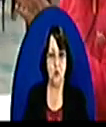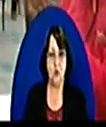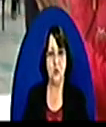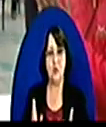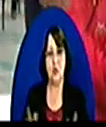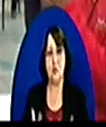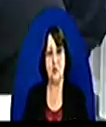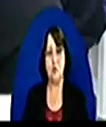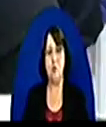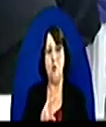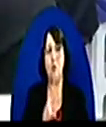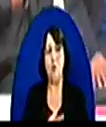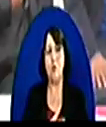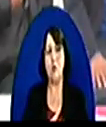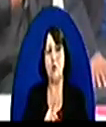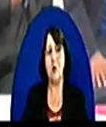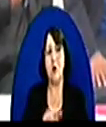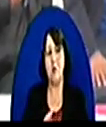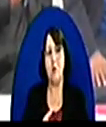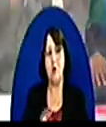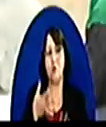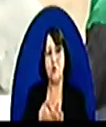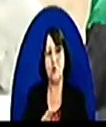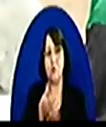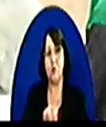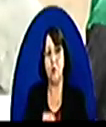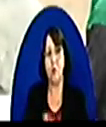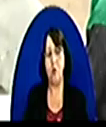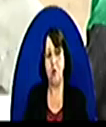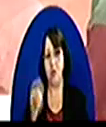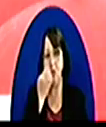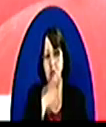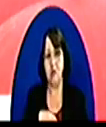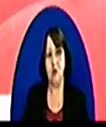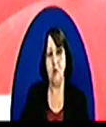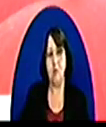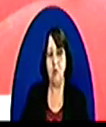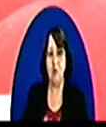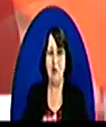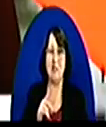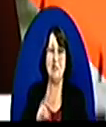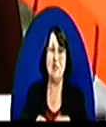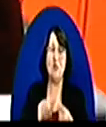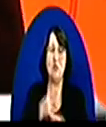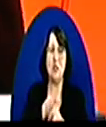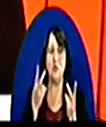танилцууллаа. Хуулиар хамгаалуулж төсвөөс хулгай хийх нь халаасны хулгайгаас ч илүү нийгэмд хор уршигтайг нэр